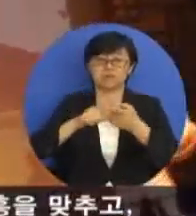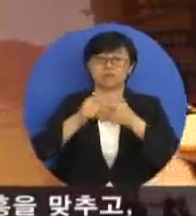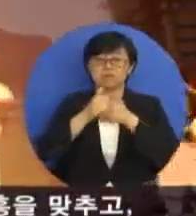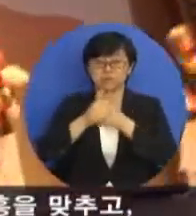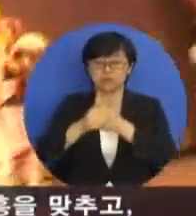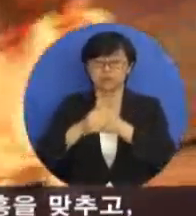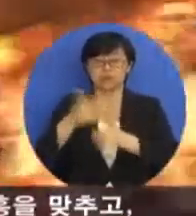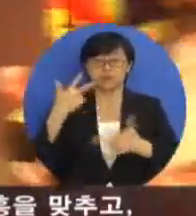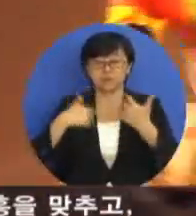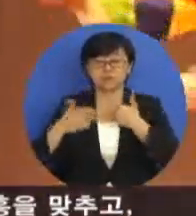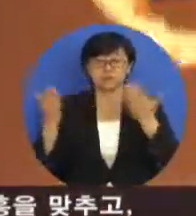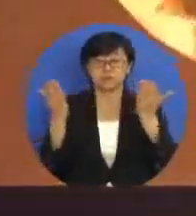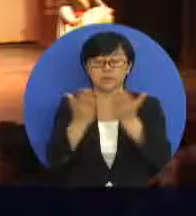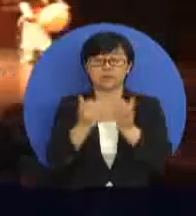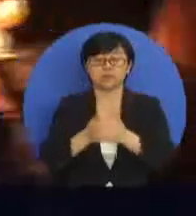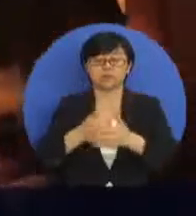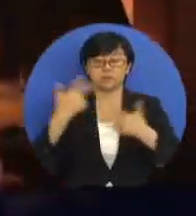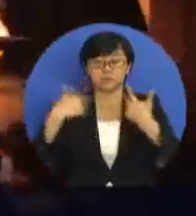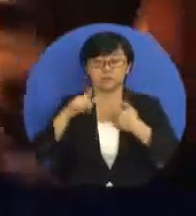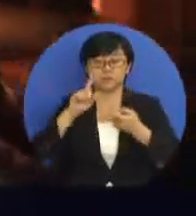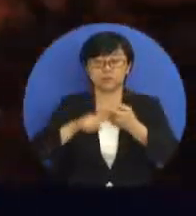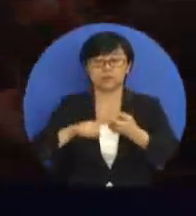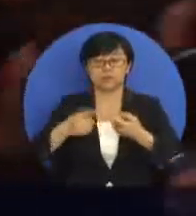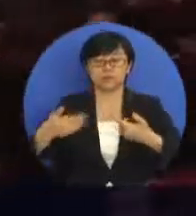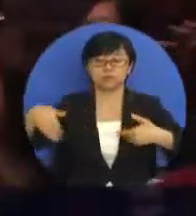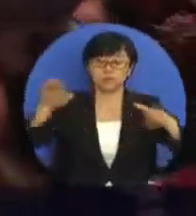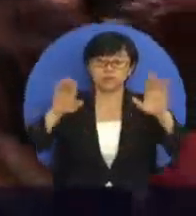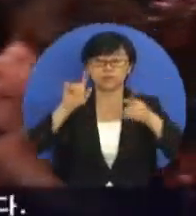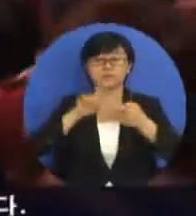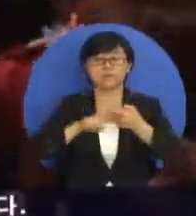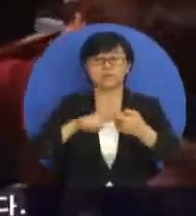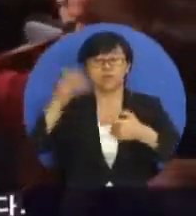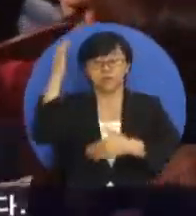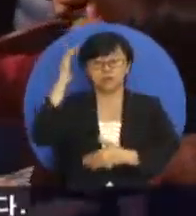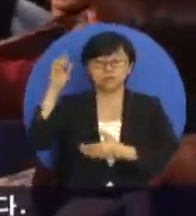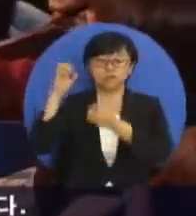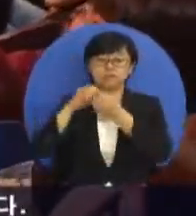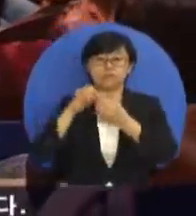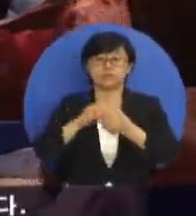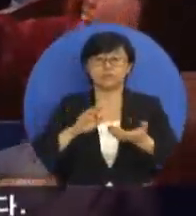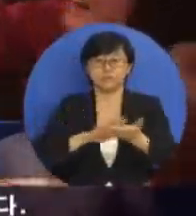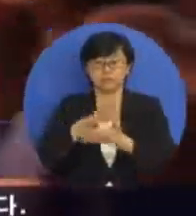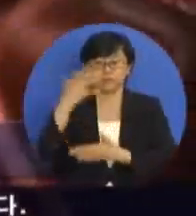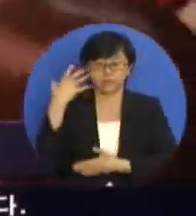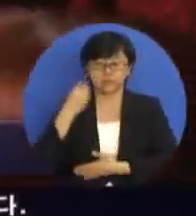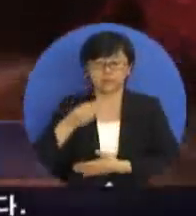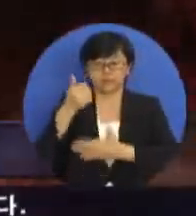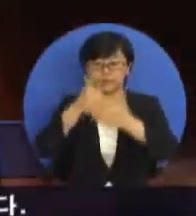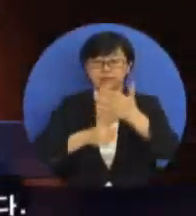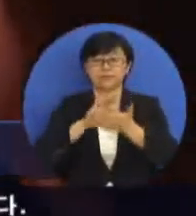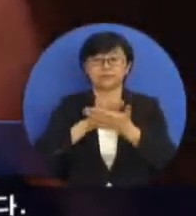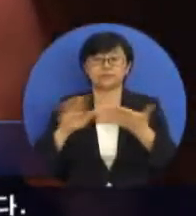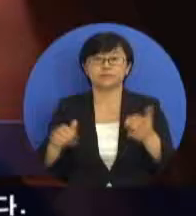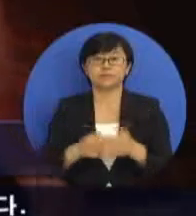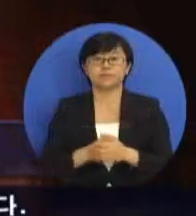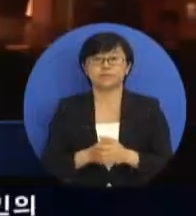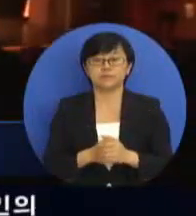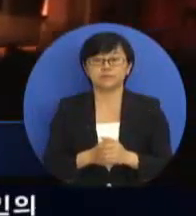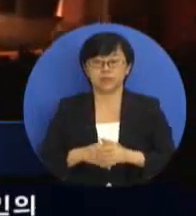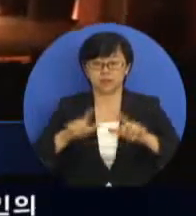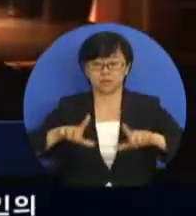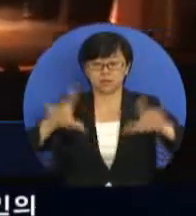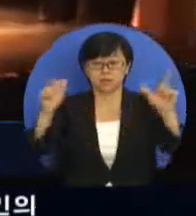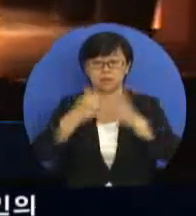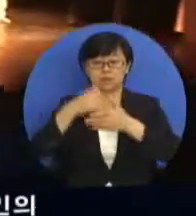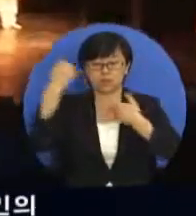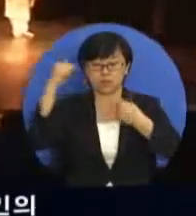등의 추임새를 넣으며 흥을 맞추고 흥겨운 리듬에 어깨를 들썩거리며 한국 전통 마당놀이의 매력을 만끽했습니다.